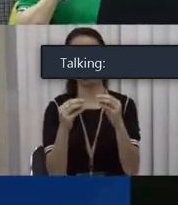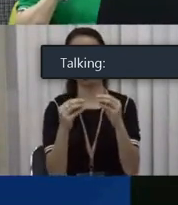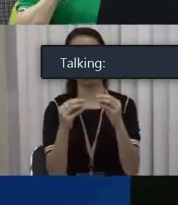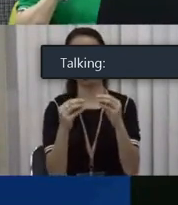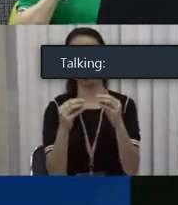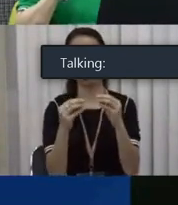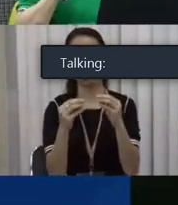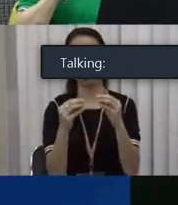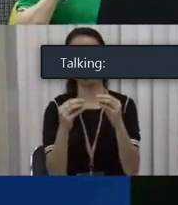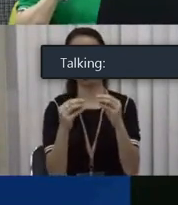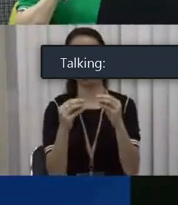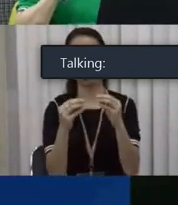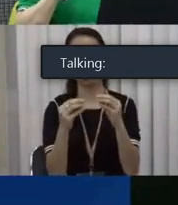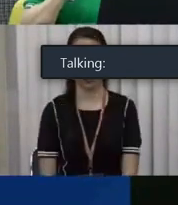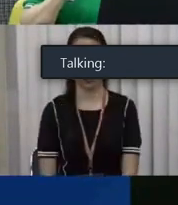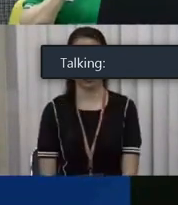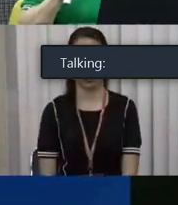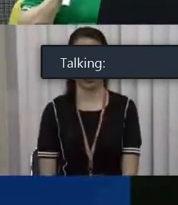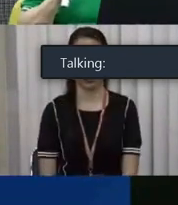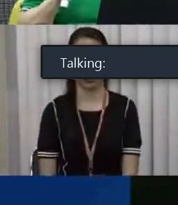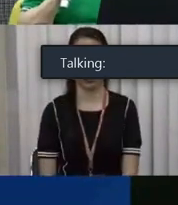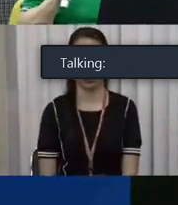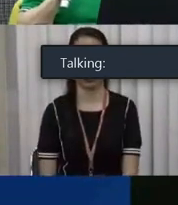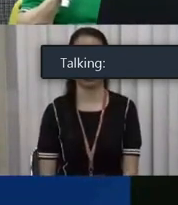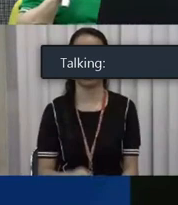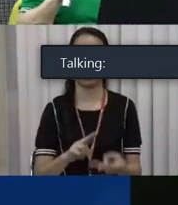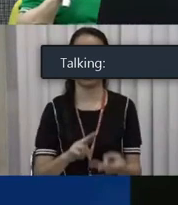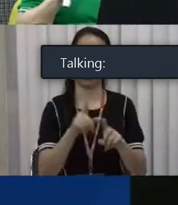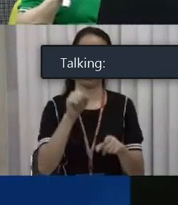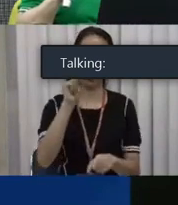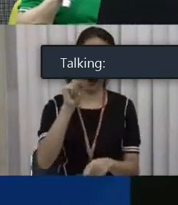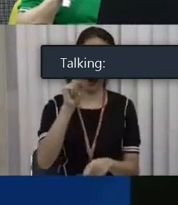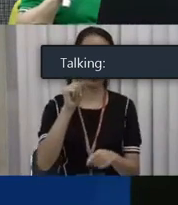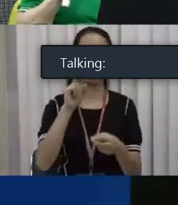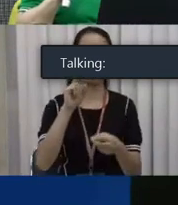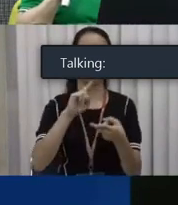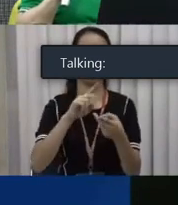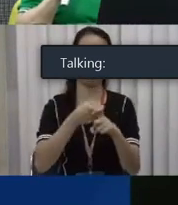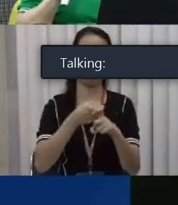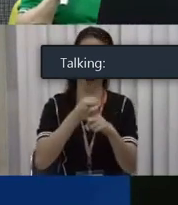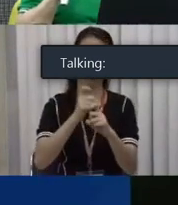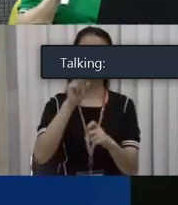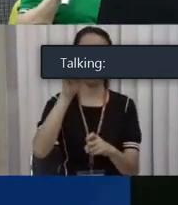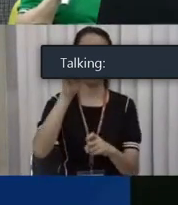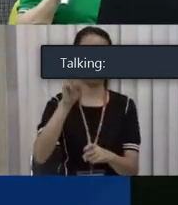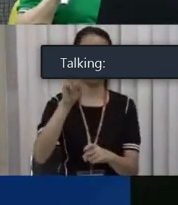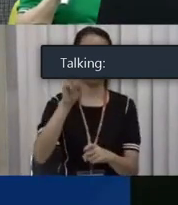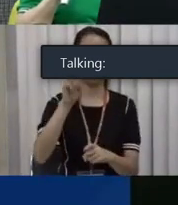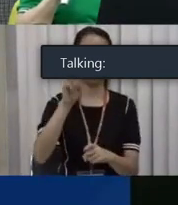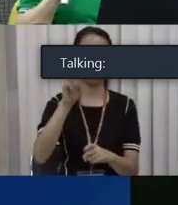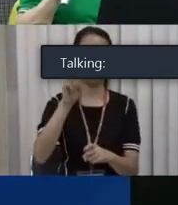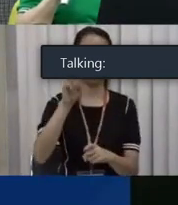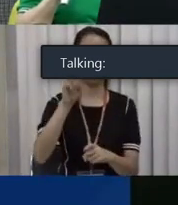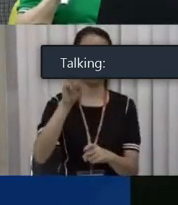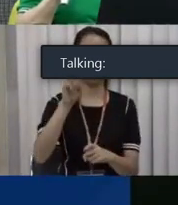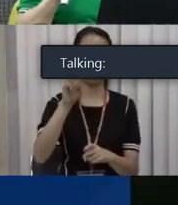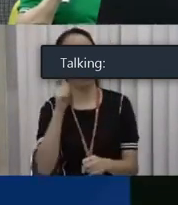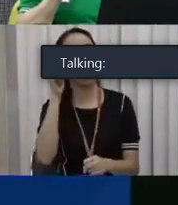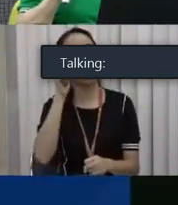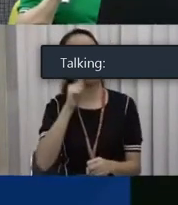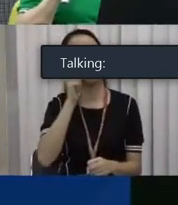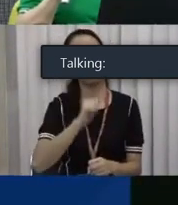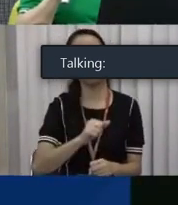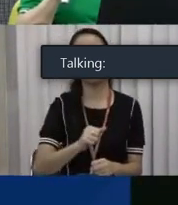So number one gini, gikan pas atong pagka 2 years old, giingnan na gyud ta nga,